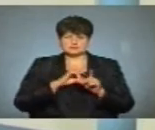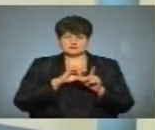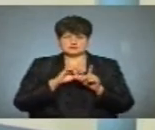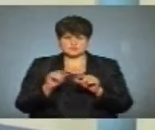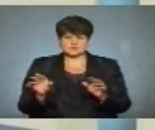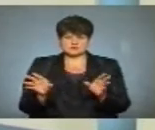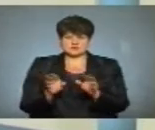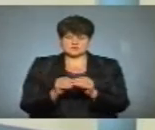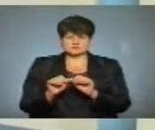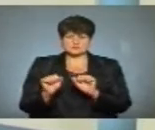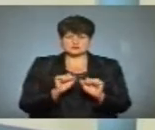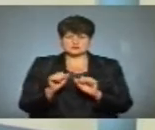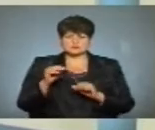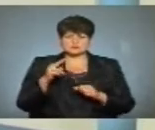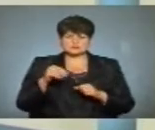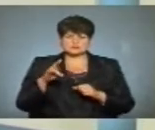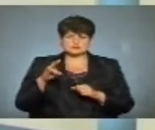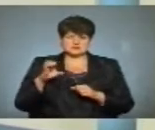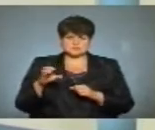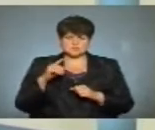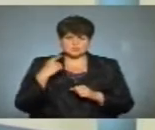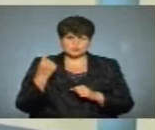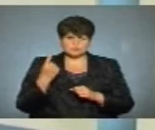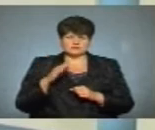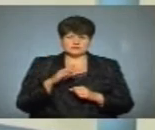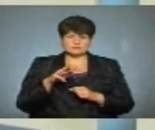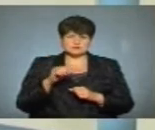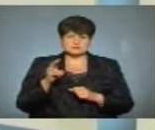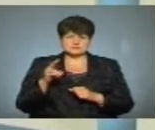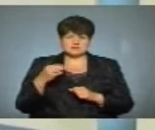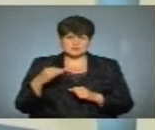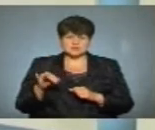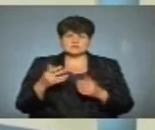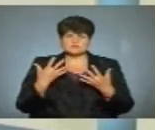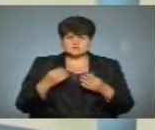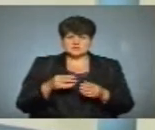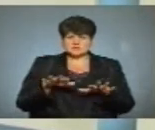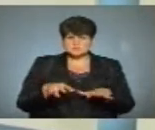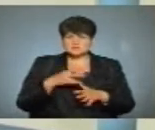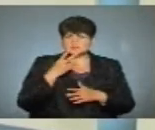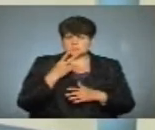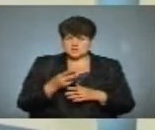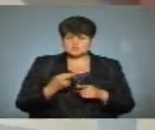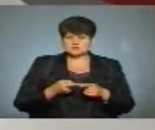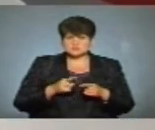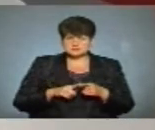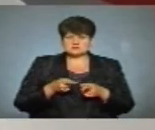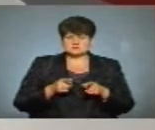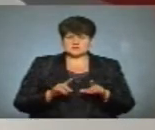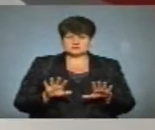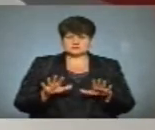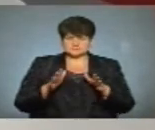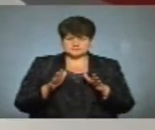з керівником ДСНС області, з Віктором Маслаєм, і на місці вже бачили ту картину, яка насправді